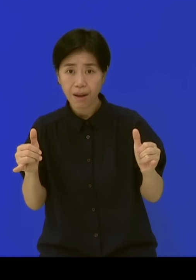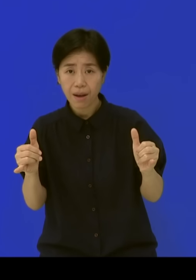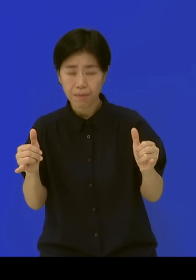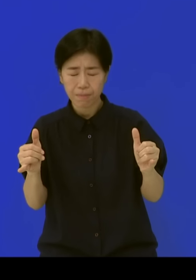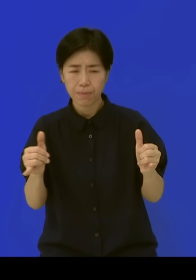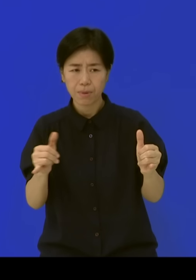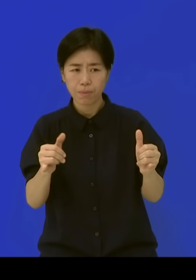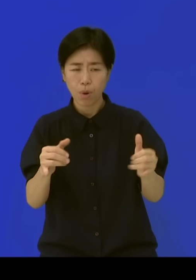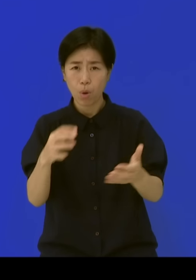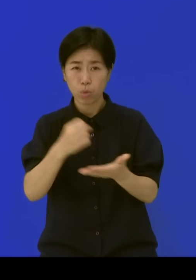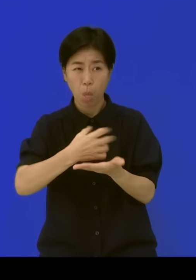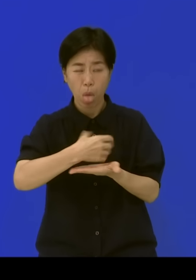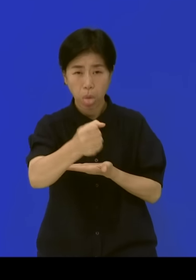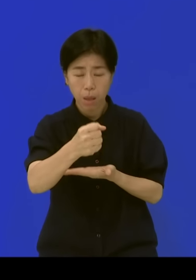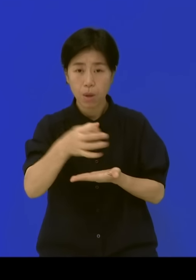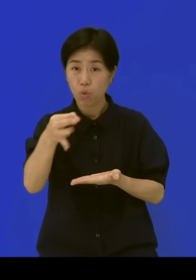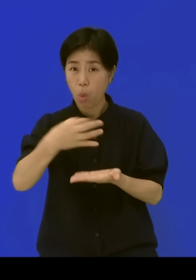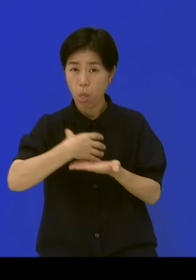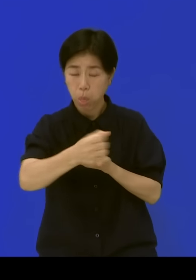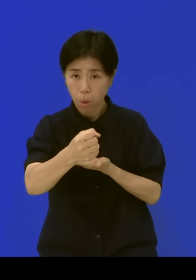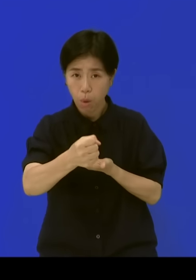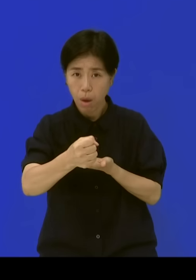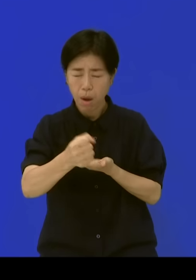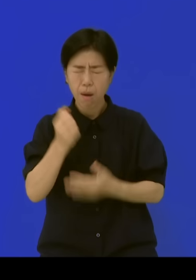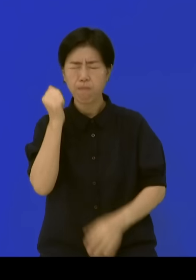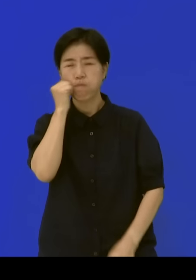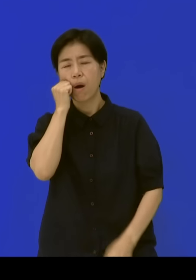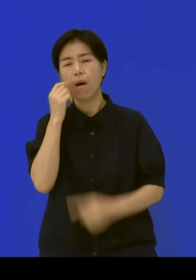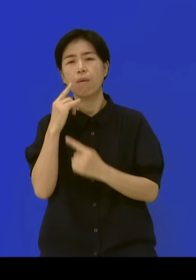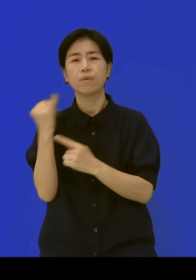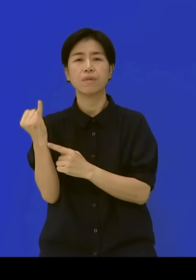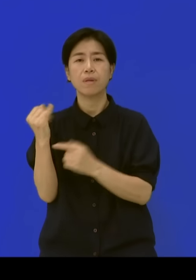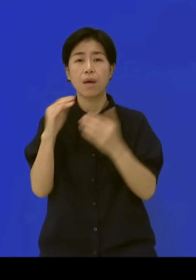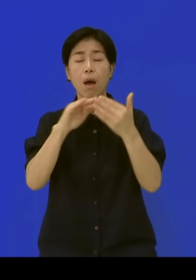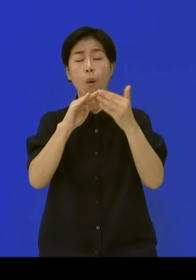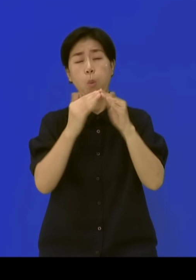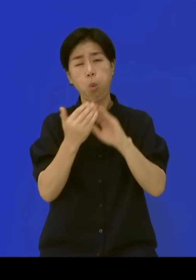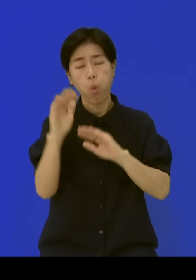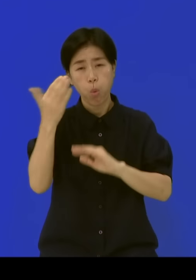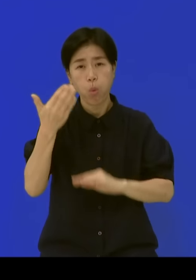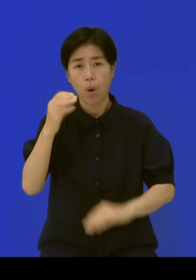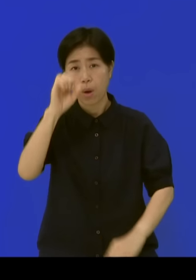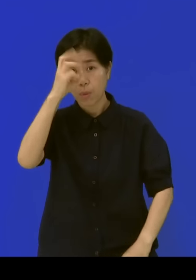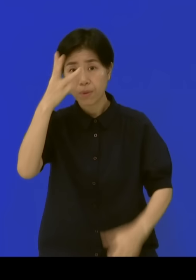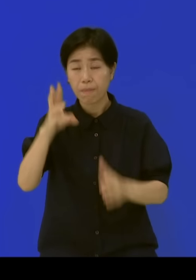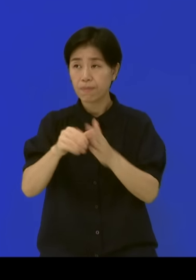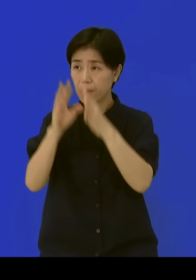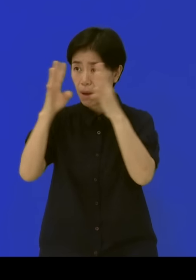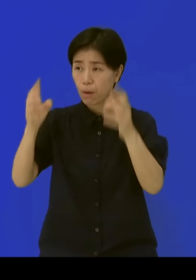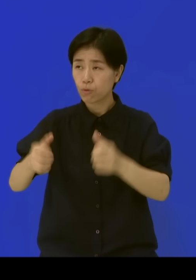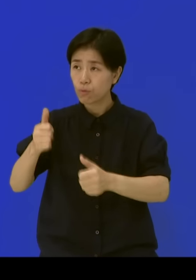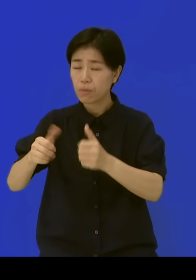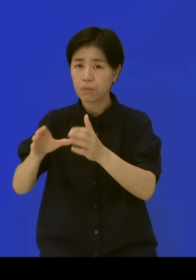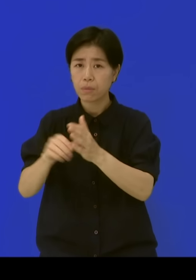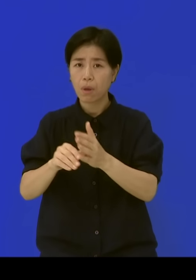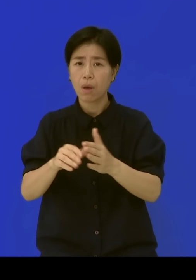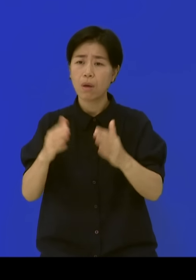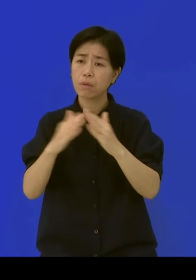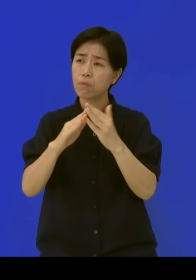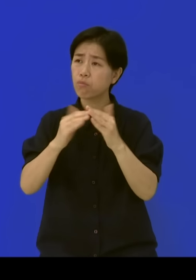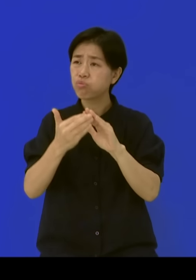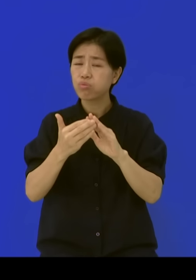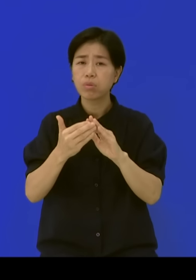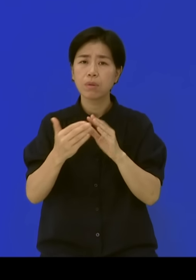예. 이제 가세가 기우는 시기가 이제 고3 때 제일 예민할 때, 네. 중요할 때. 네, 그런 시기에 이제